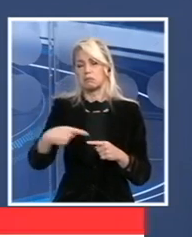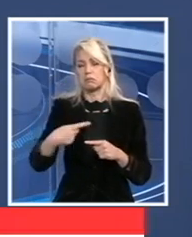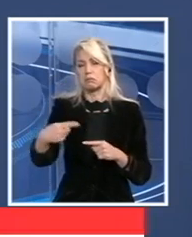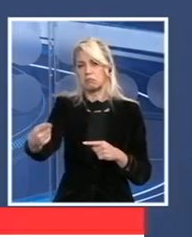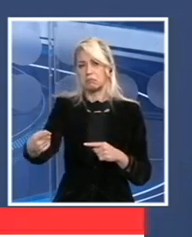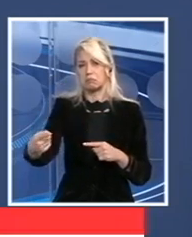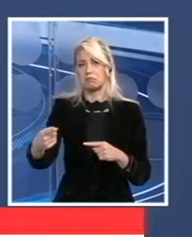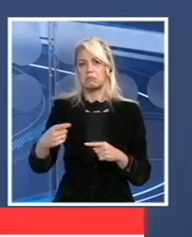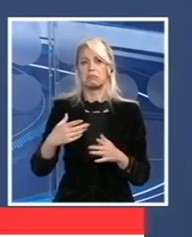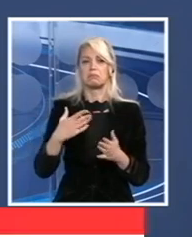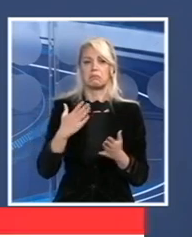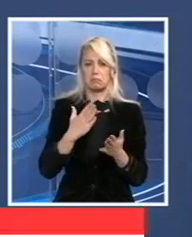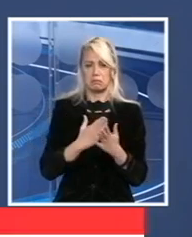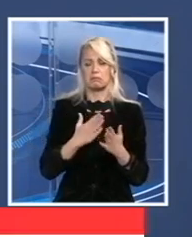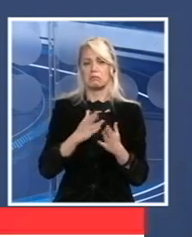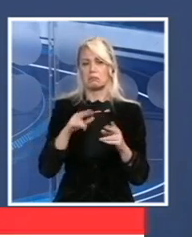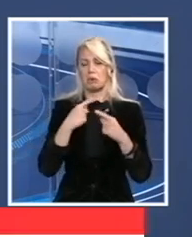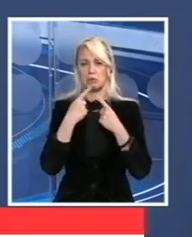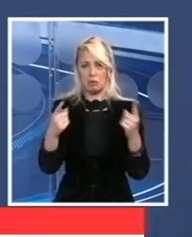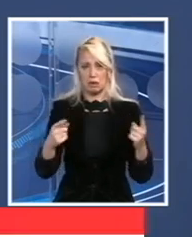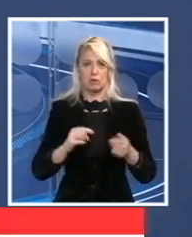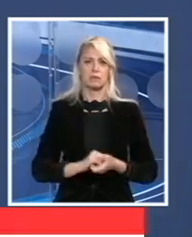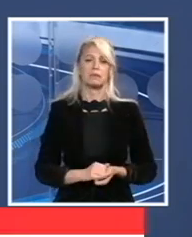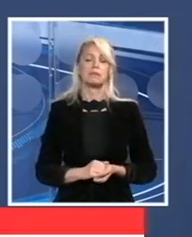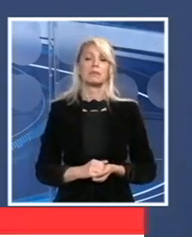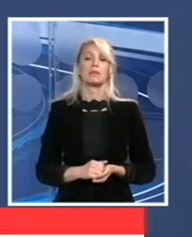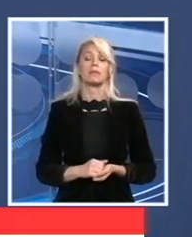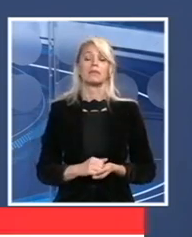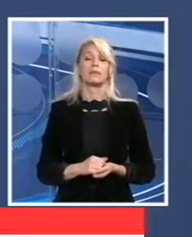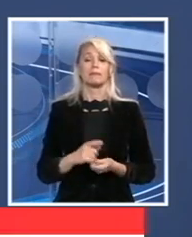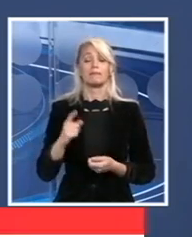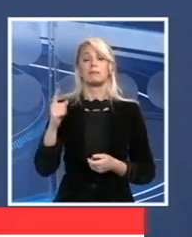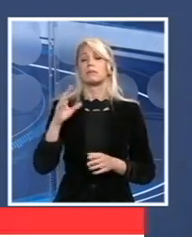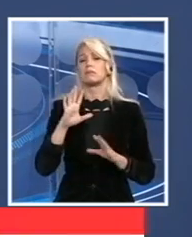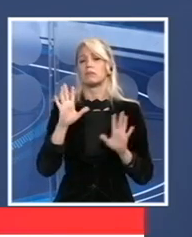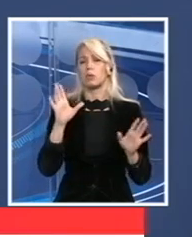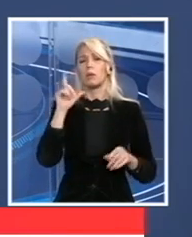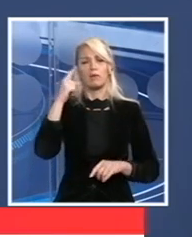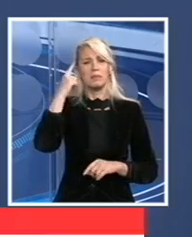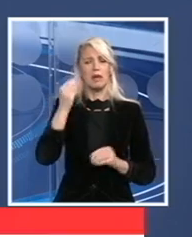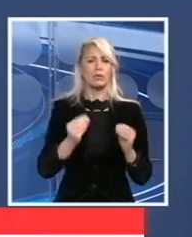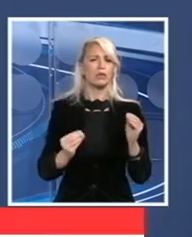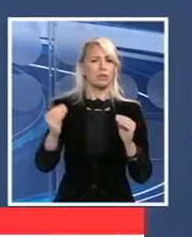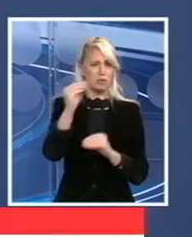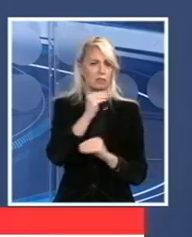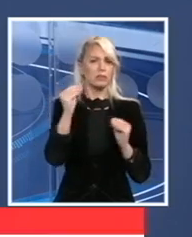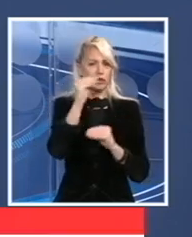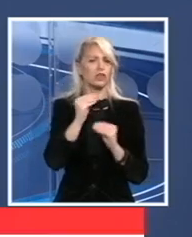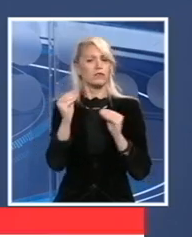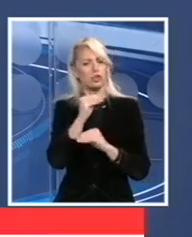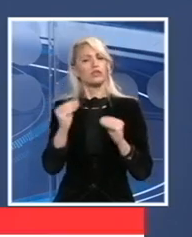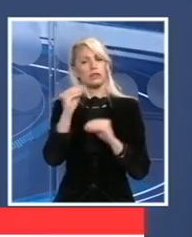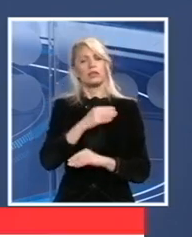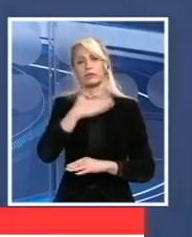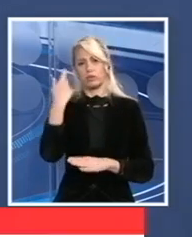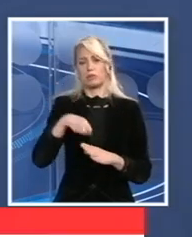narednom vremenskom periodu da vam i to kažemo, ali znamo da je sve veći broj onih koji su izlečeni sa